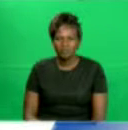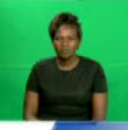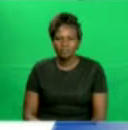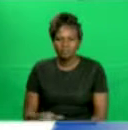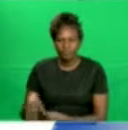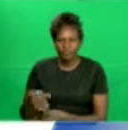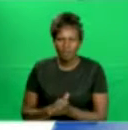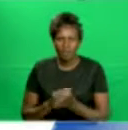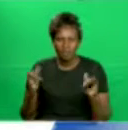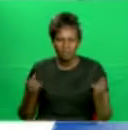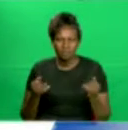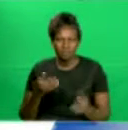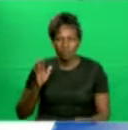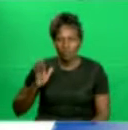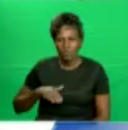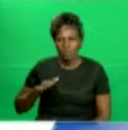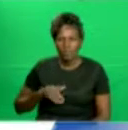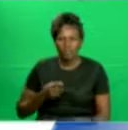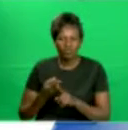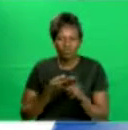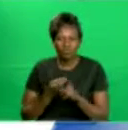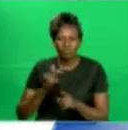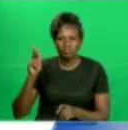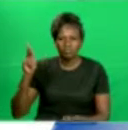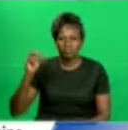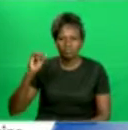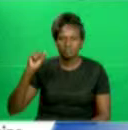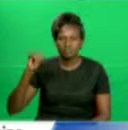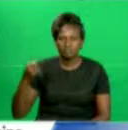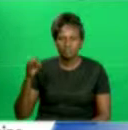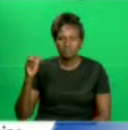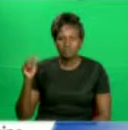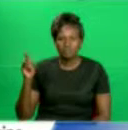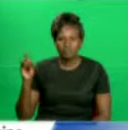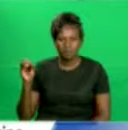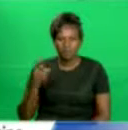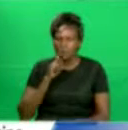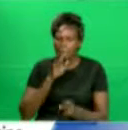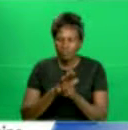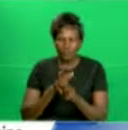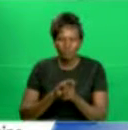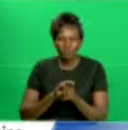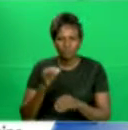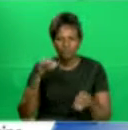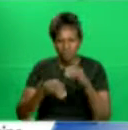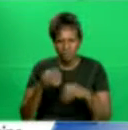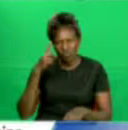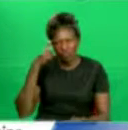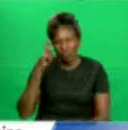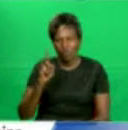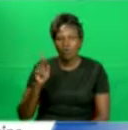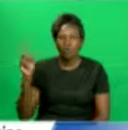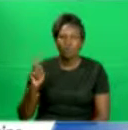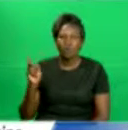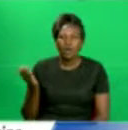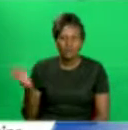Kwingineko tuna habari kwamba wanawake kutoka kaunti ya Kajiado wameahidi kupigia kura chama cha Jubilee na kumrudisha Rais Uhuru Kenyatta mamlakani